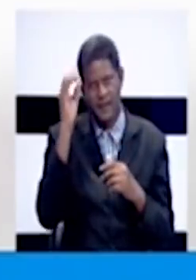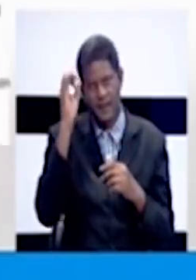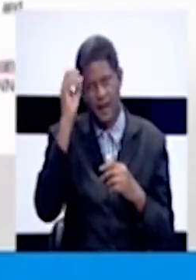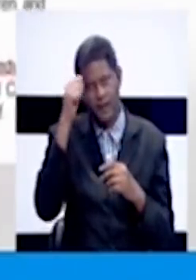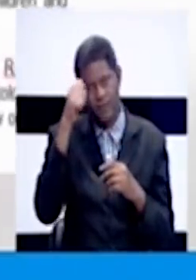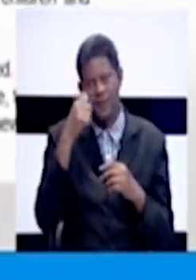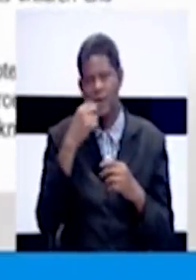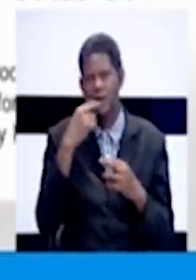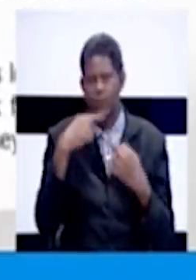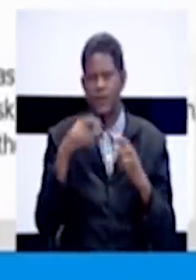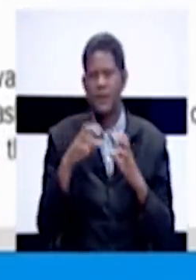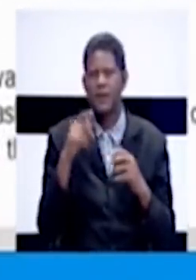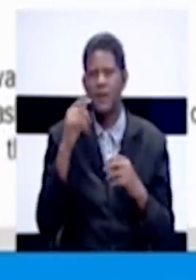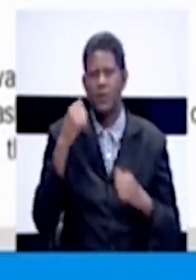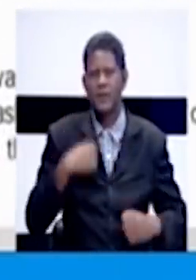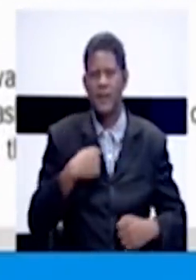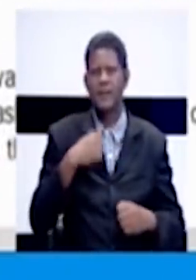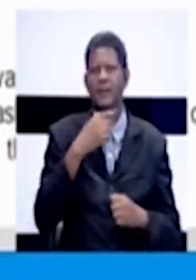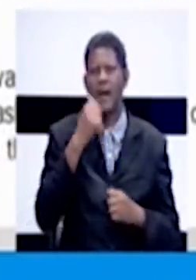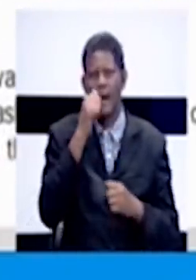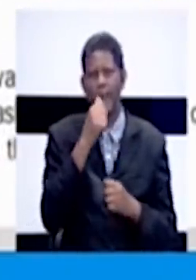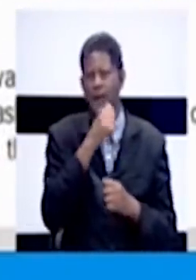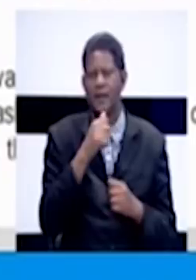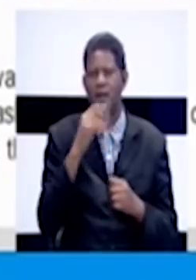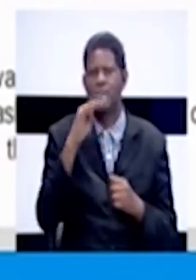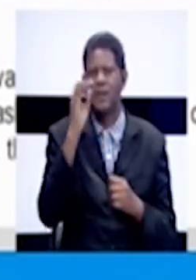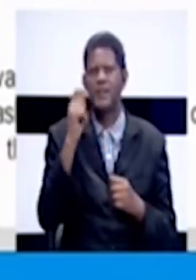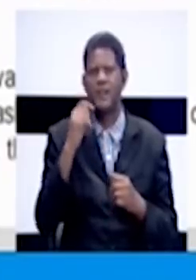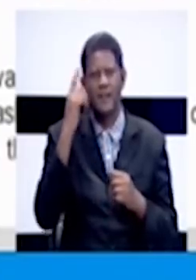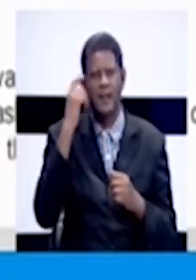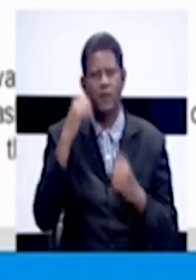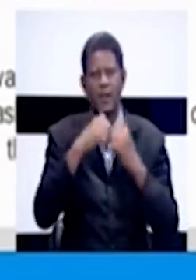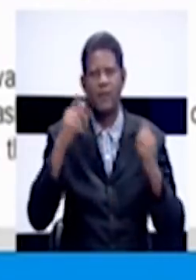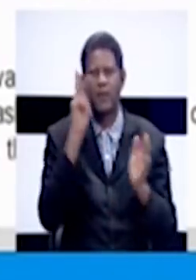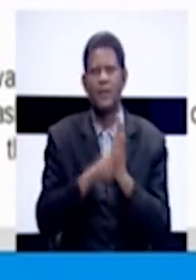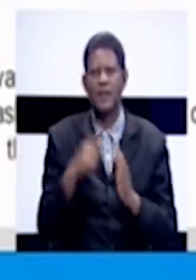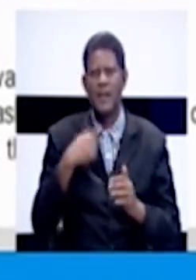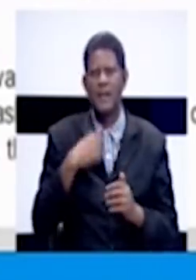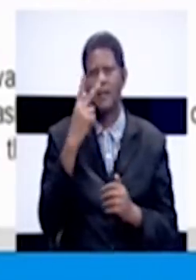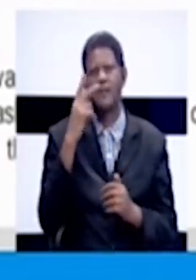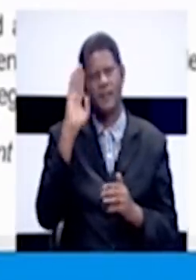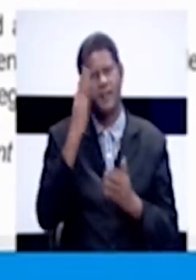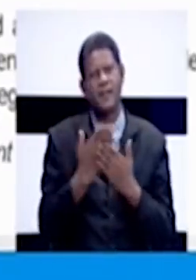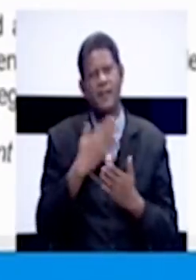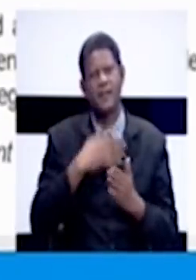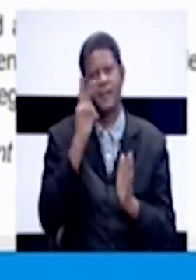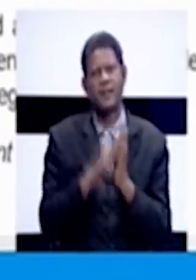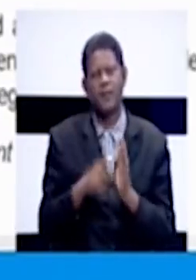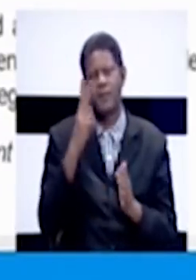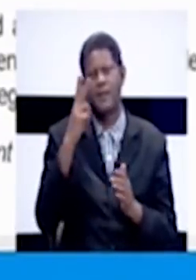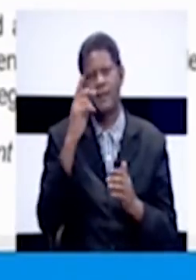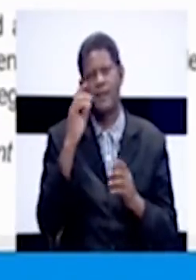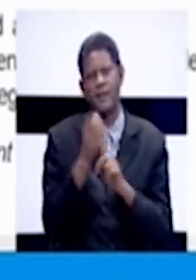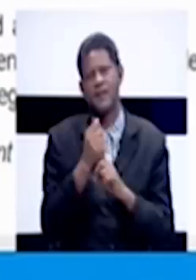ዝጸብጸቦ ወታደራት ኣብይን ሚልሻ ምሓራን ተጋሩ እናፈለዩ ይቐትሉ ኣለዉ ኣነ ክልተ ደቀይ ተቐቲሎም ክልተ ደቀይ ሒዘ ናብዚ ሃዲመ ይብል